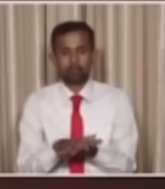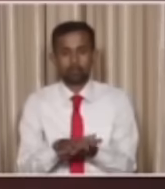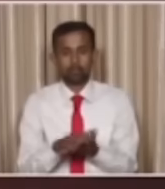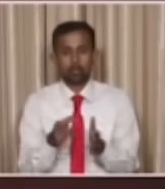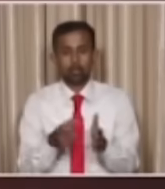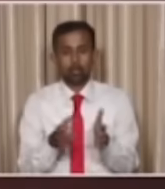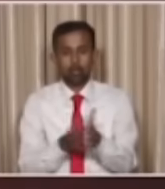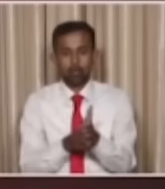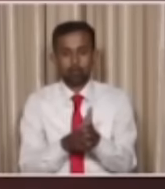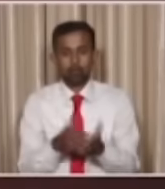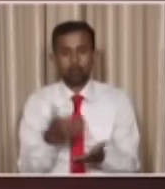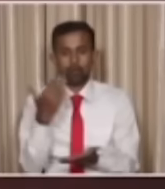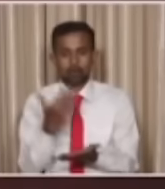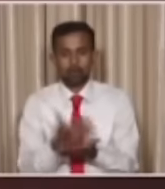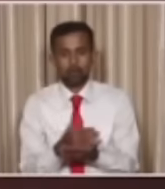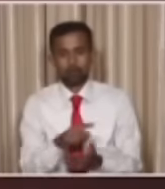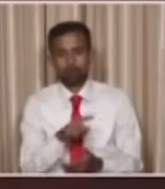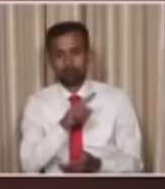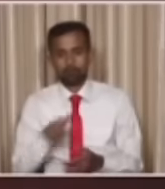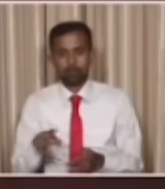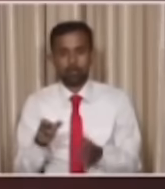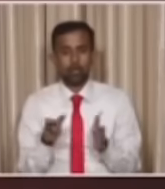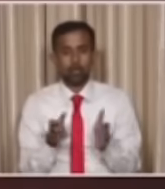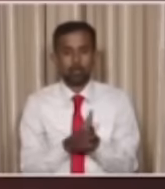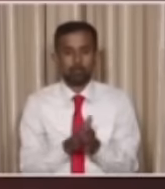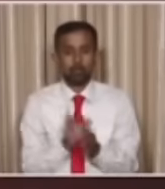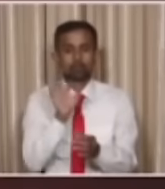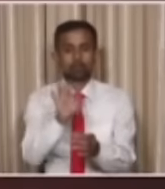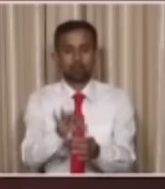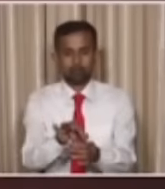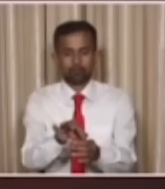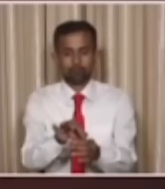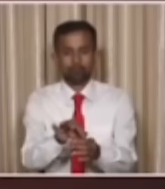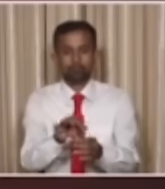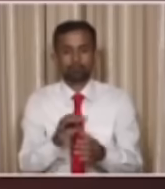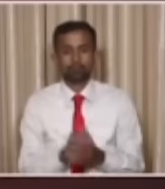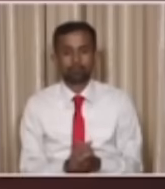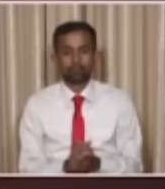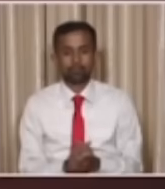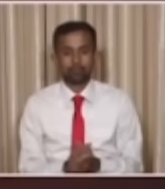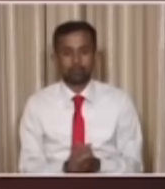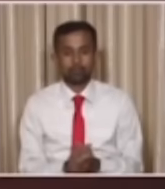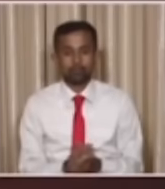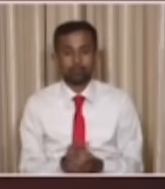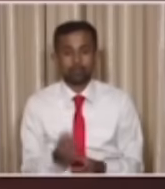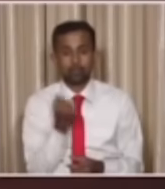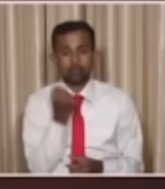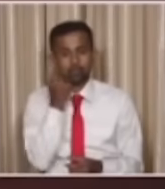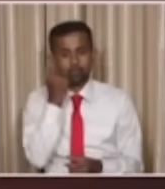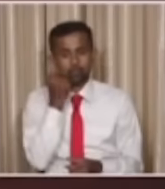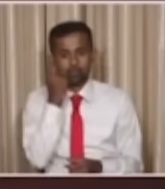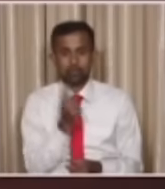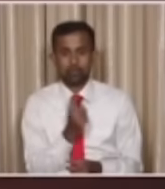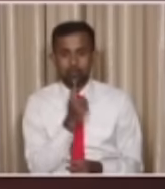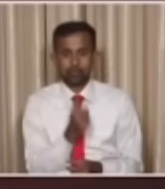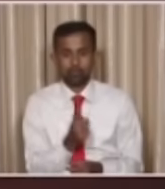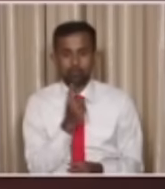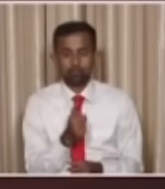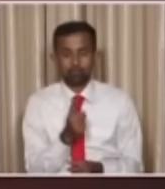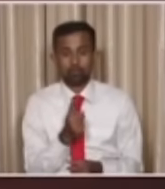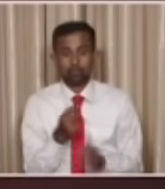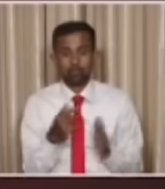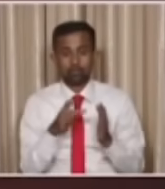කමිටුව අත්හිටුවන්නත් අතුරු කමිටුවක් පත් කරන්නත්. ඒක නිසා අපි මෙතන යෝජනා කරාට කේටි